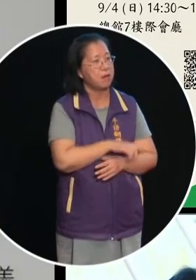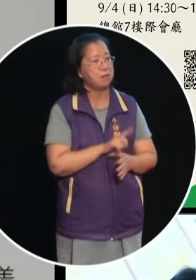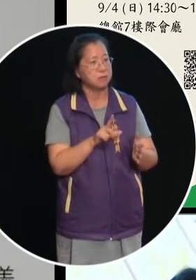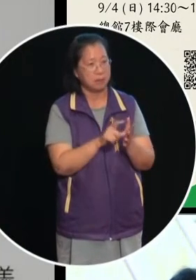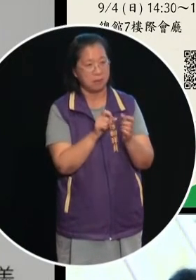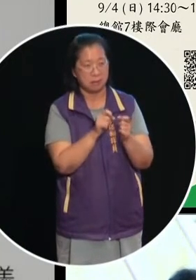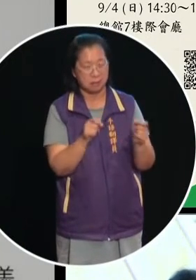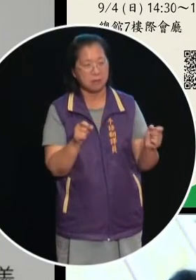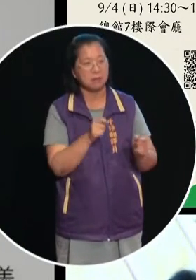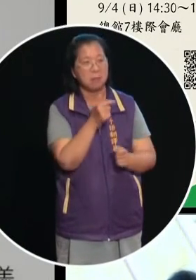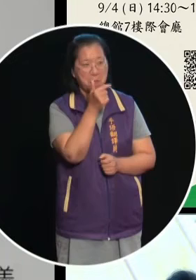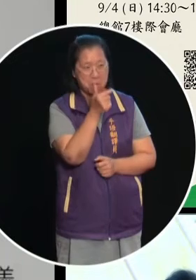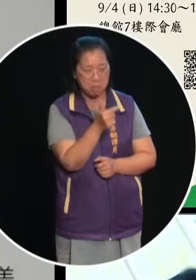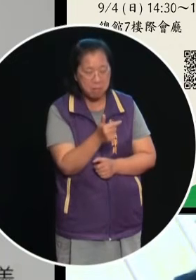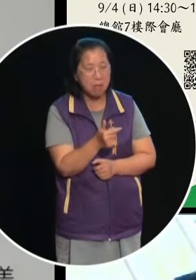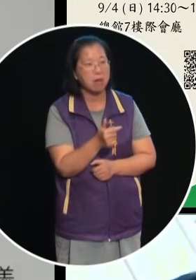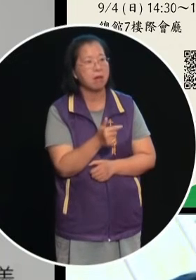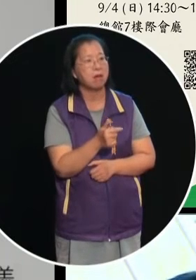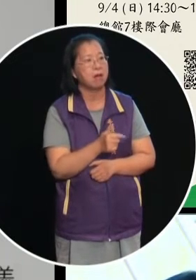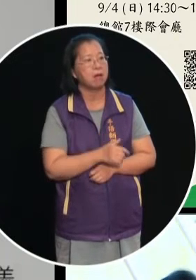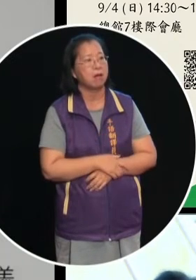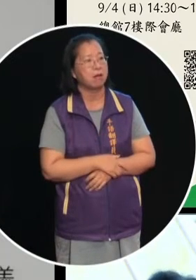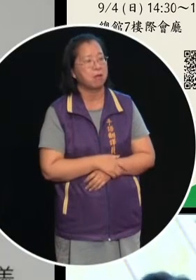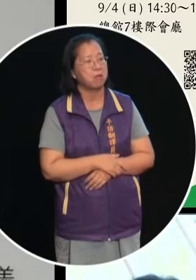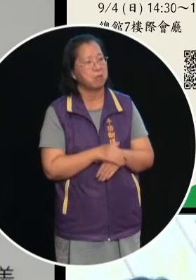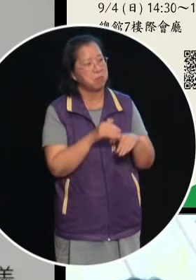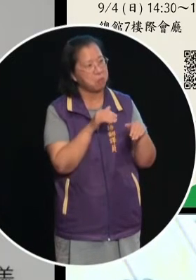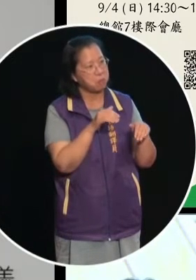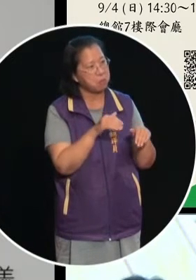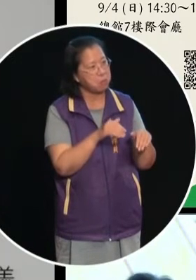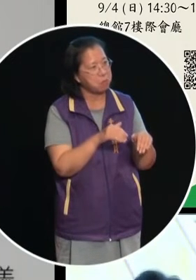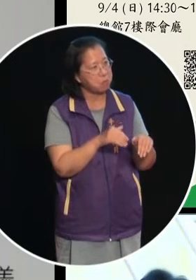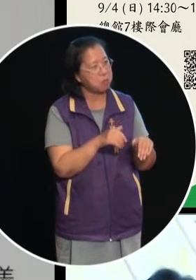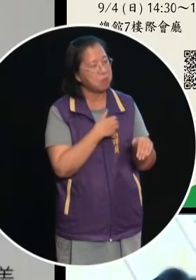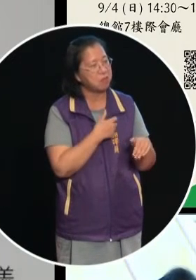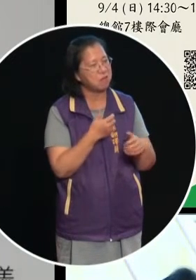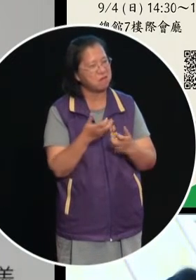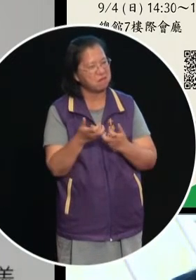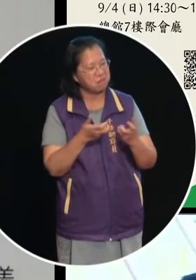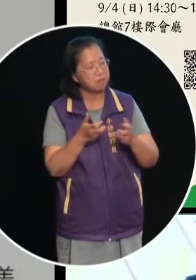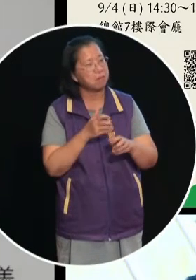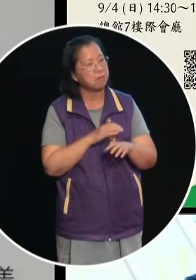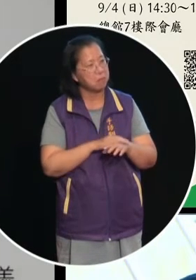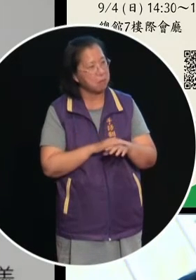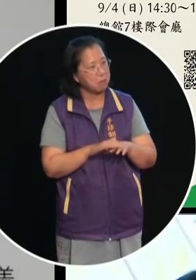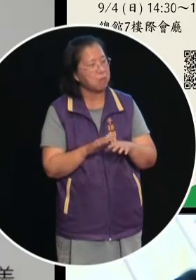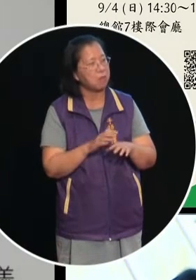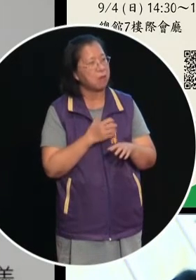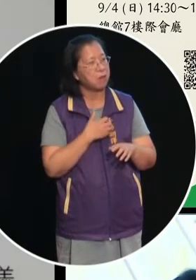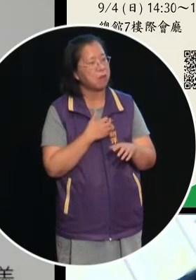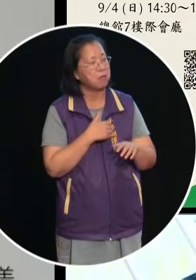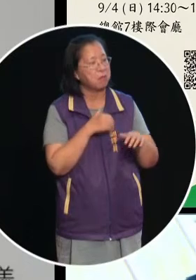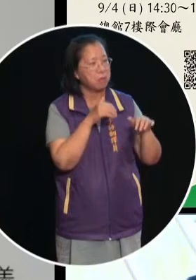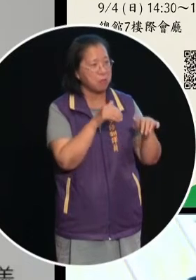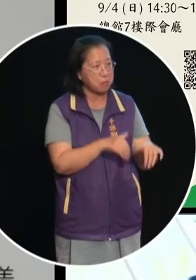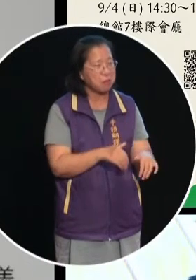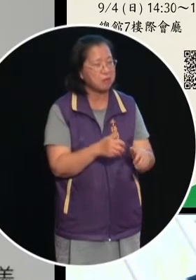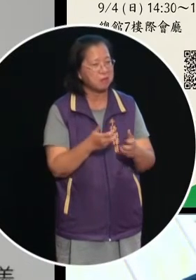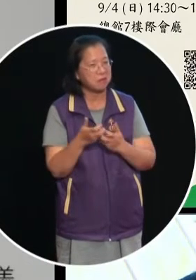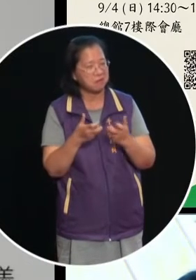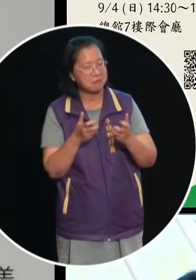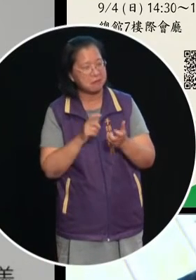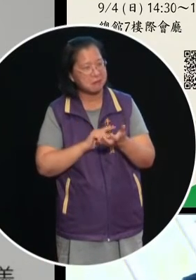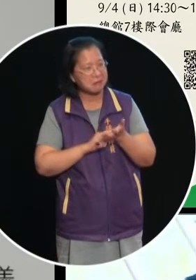的有可能衰退，有可能分裂。也没有衰退，没有分裂，也没有办法发